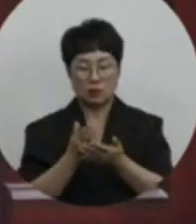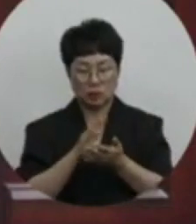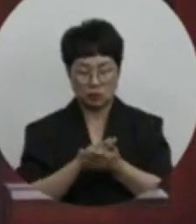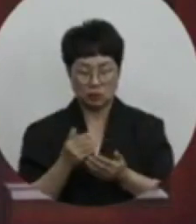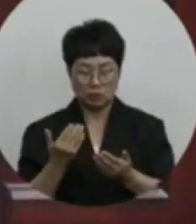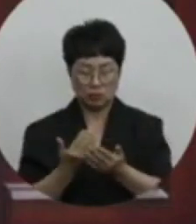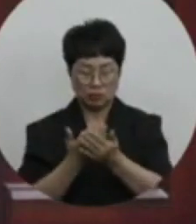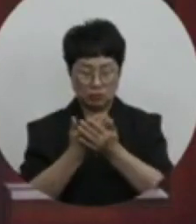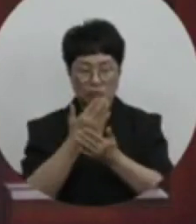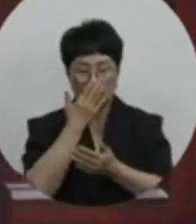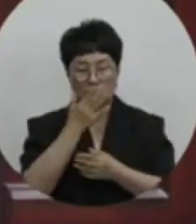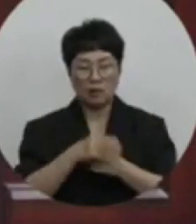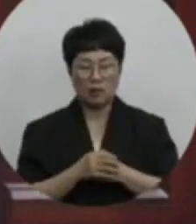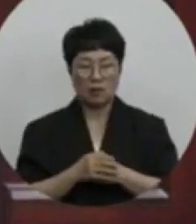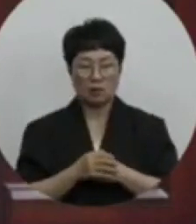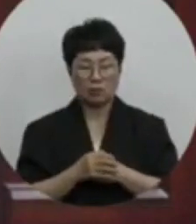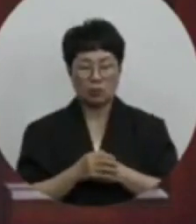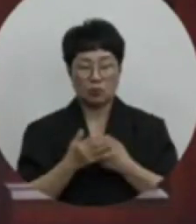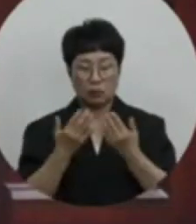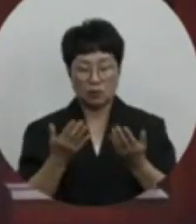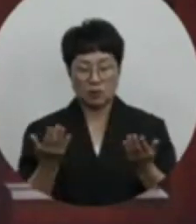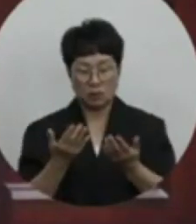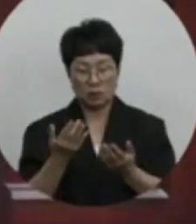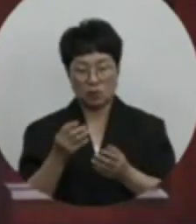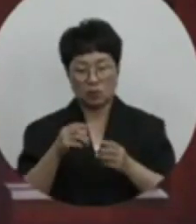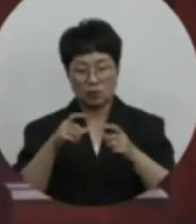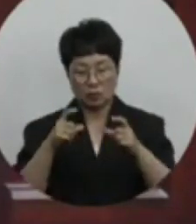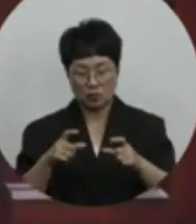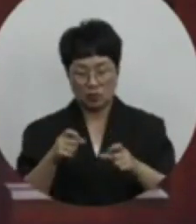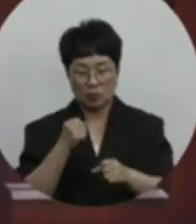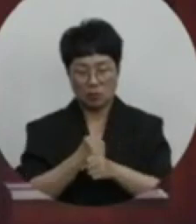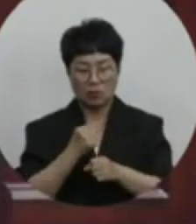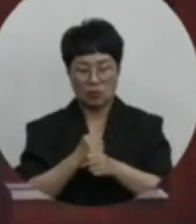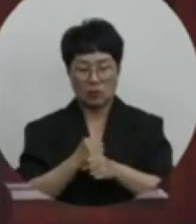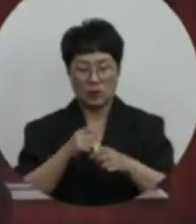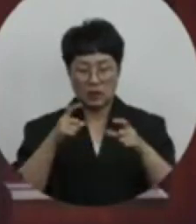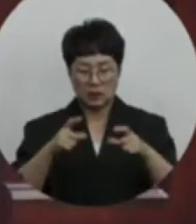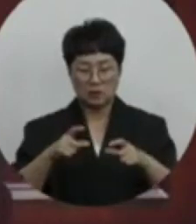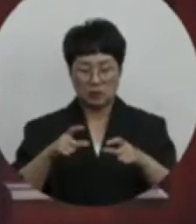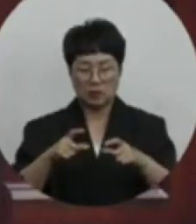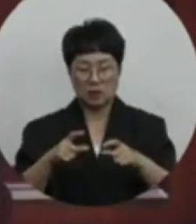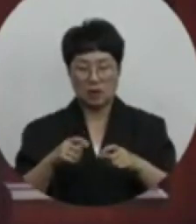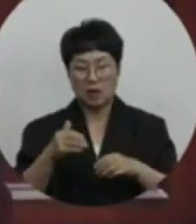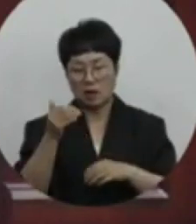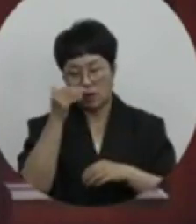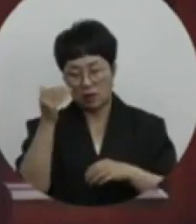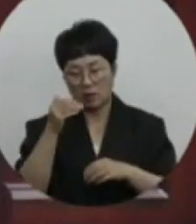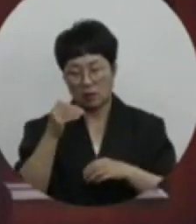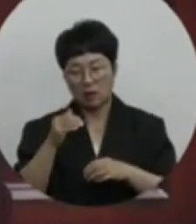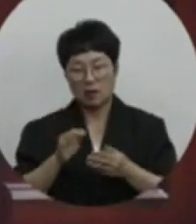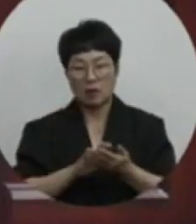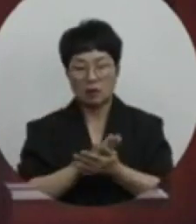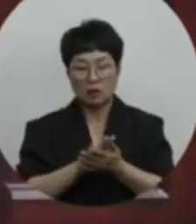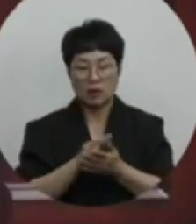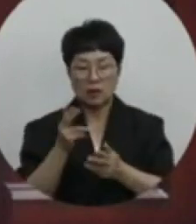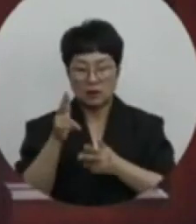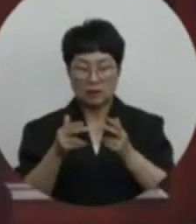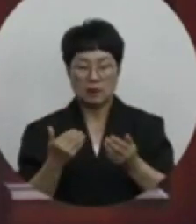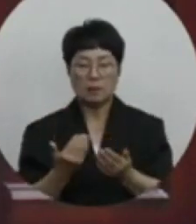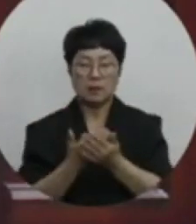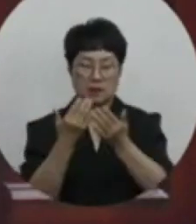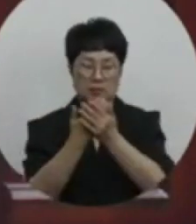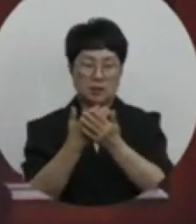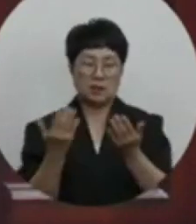그리고 워케이션 단지 조성을 통해 지역의 관광 및 레저 산업이 발전하면서 일자리가 창출될